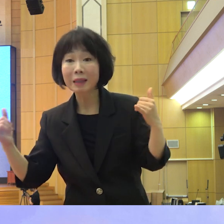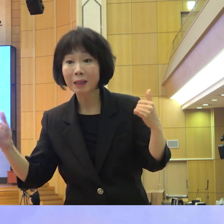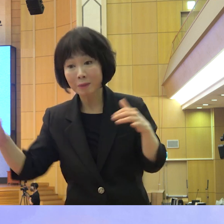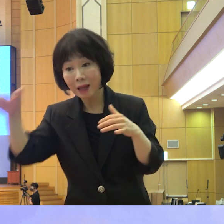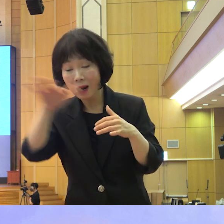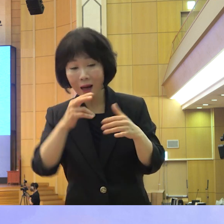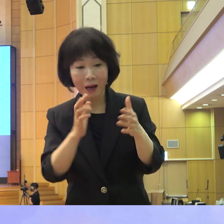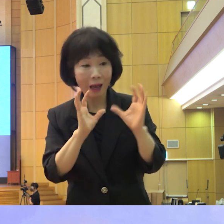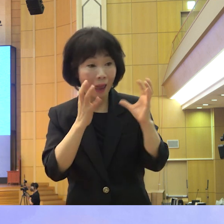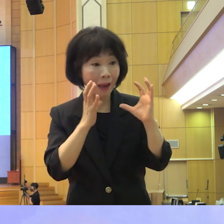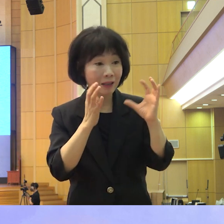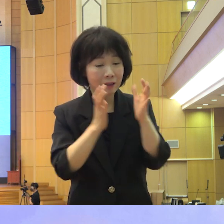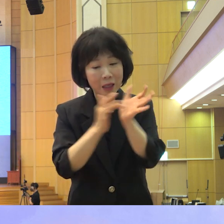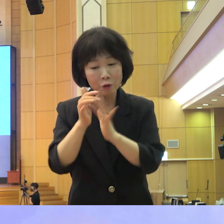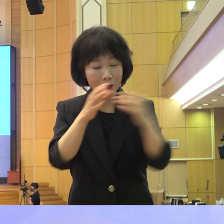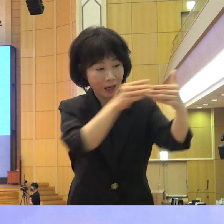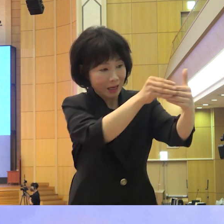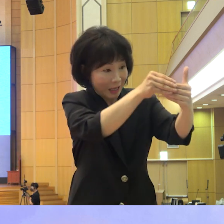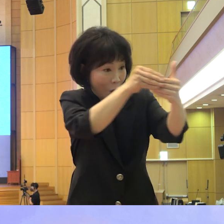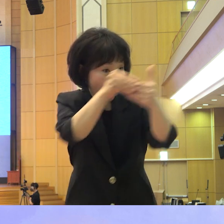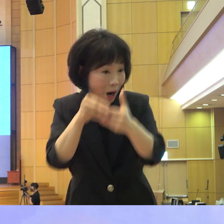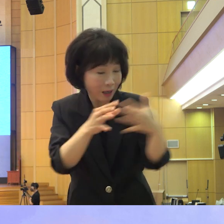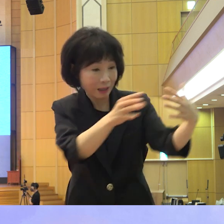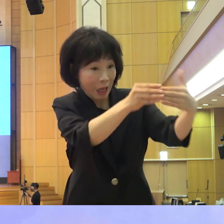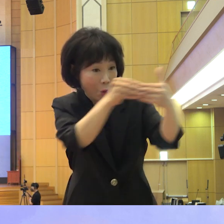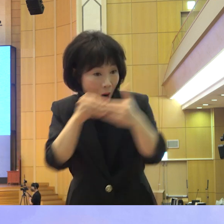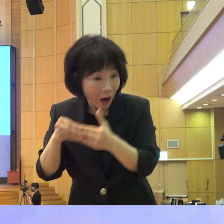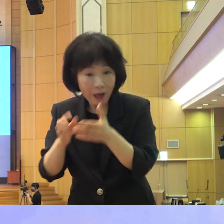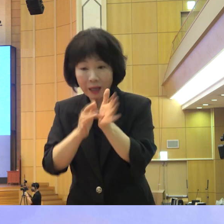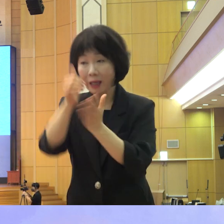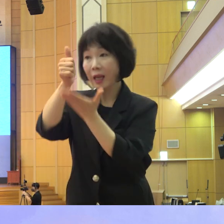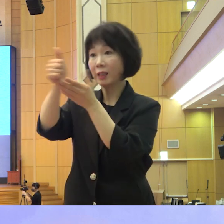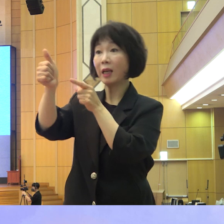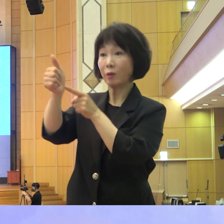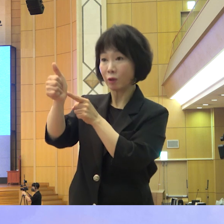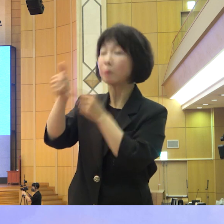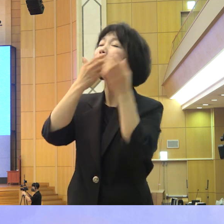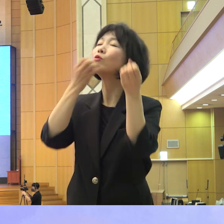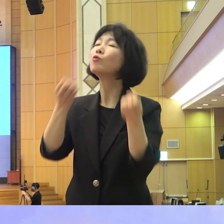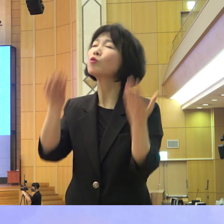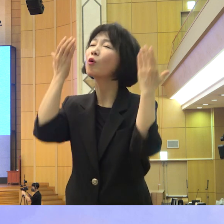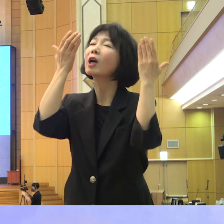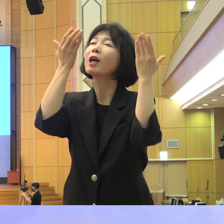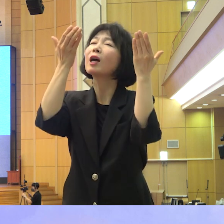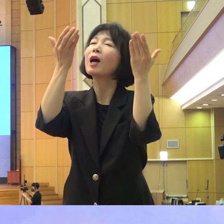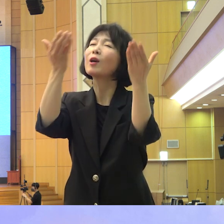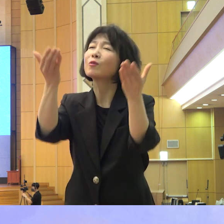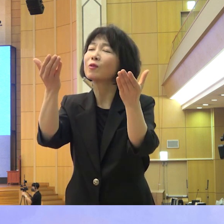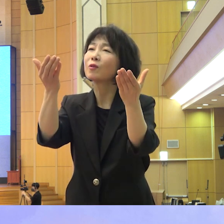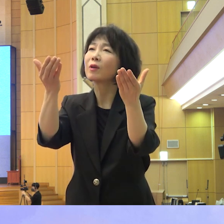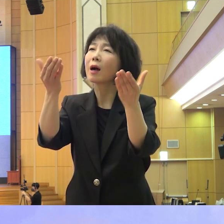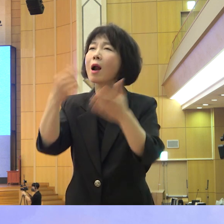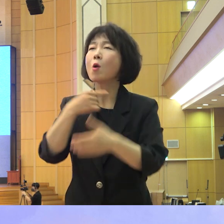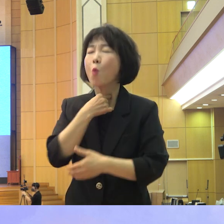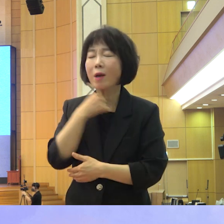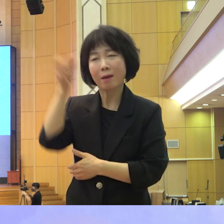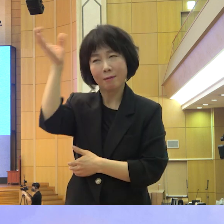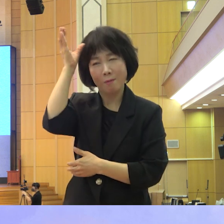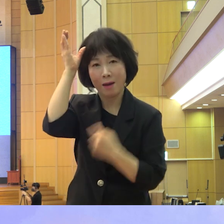아이들을 예수님께 데리고 왔어요. 예수님께서 축복해 주시기를